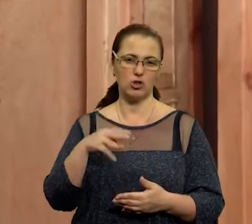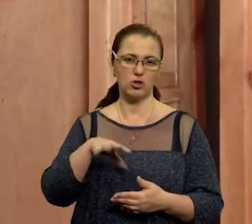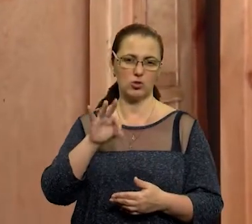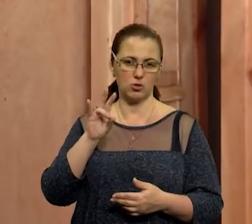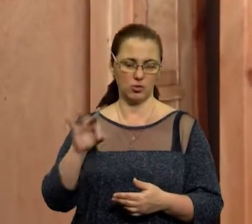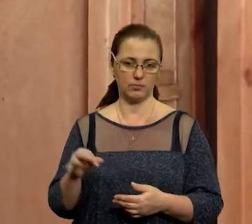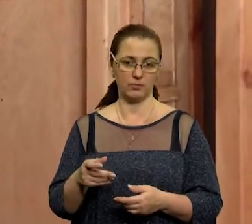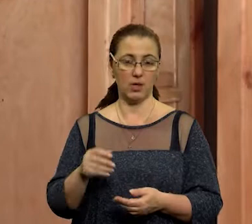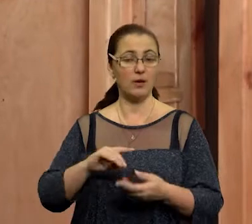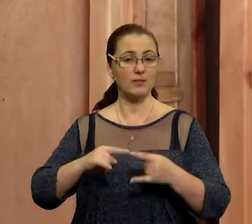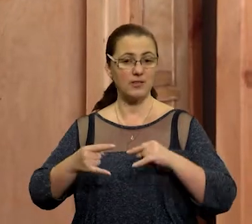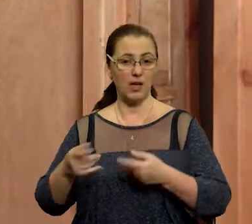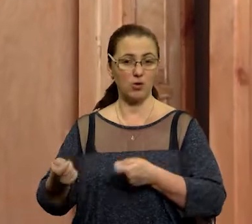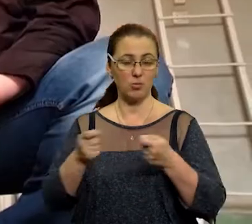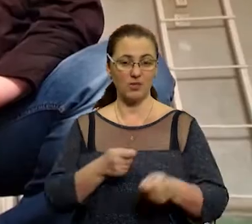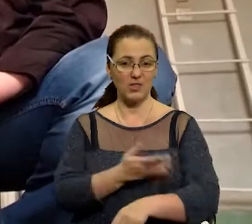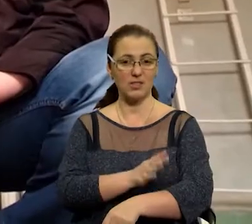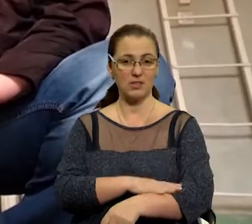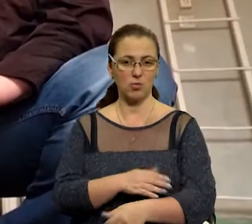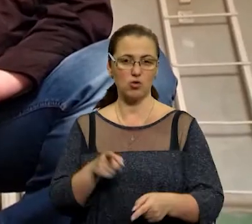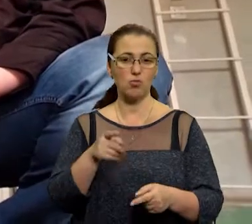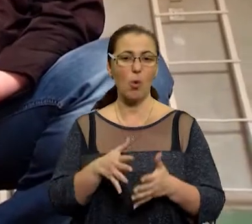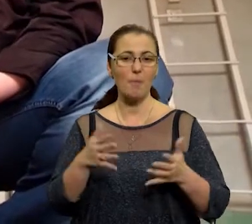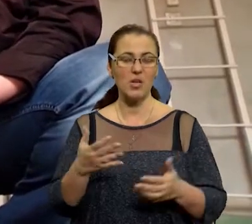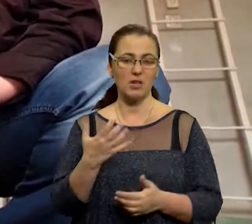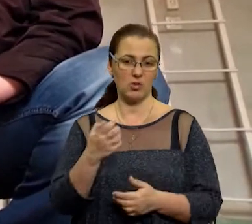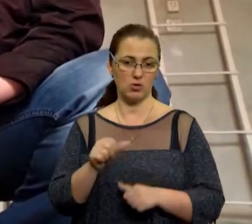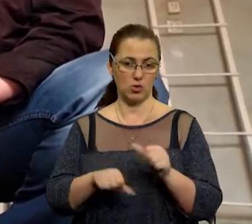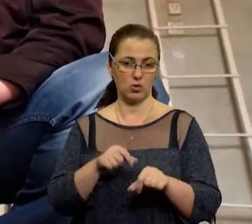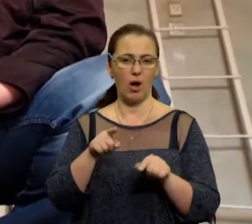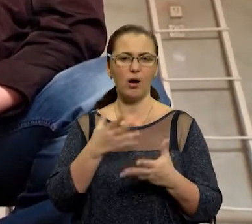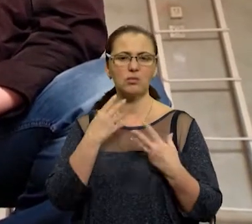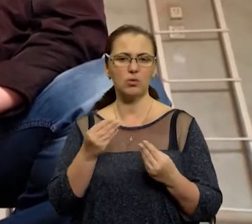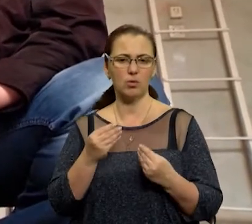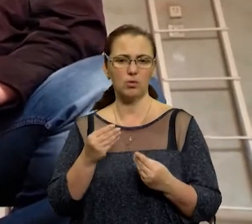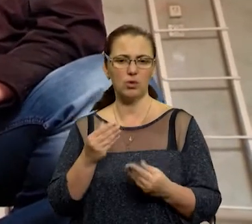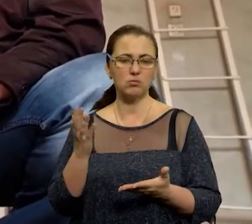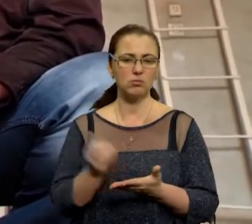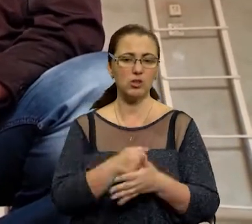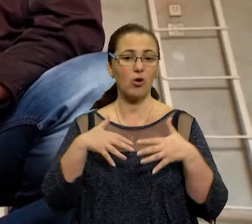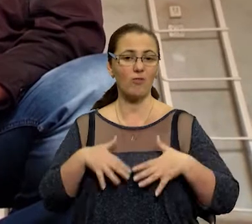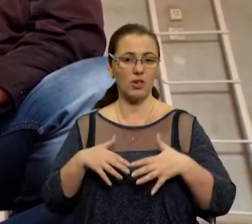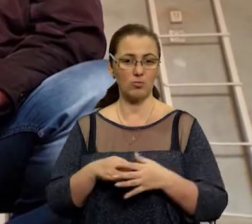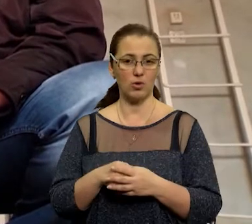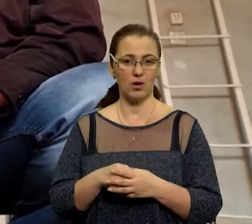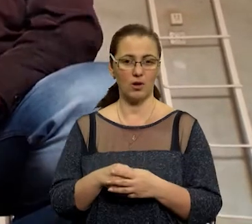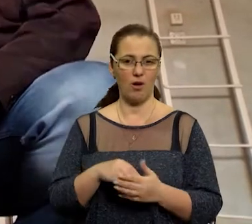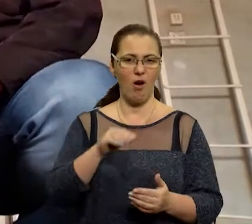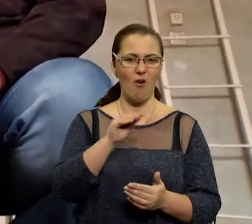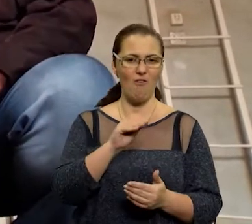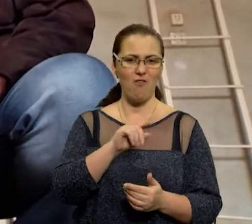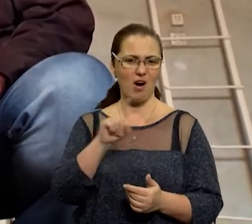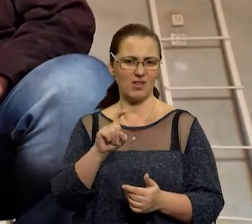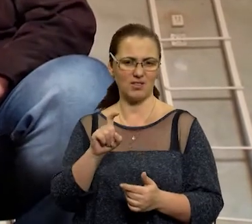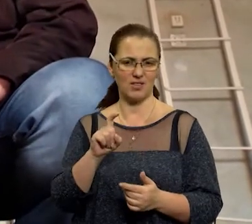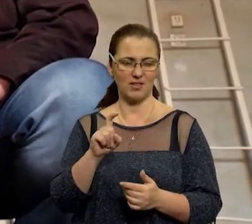польського Любліна. Йому понад 500 років. А ось на таку красу чоловік натрапив у нашому Криму. Літери ФЗ, Фанагорійський завод.